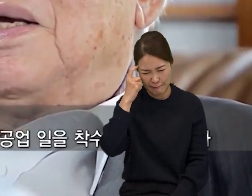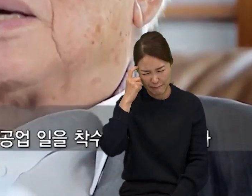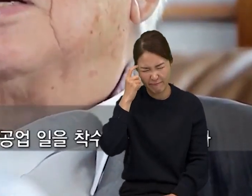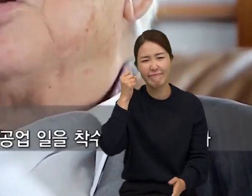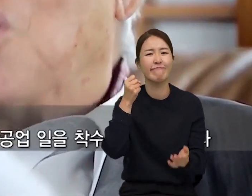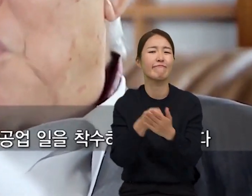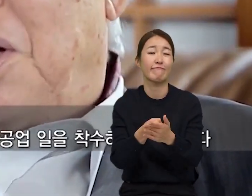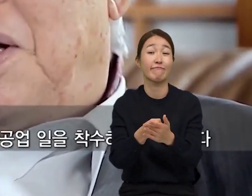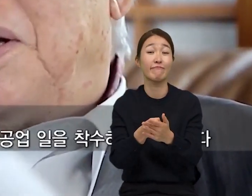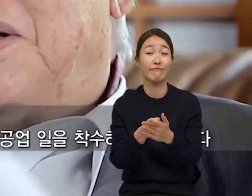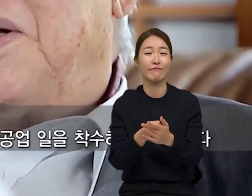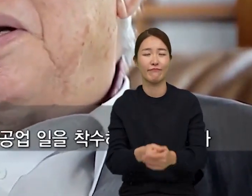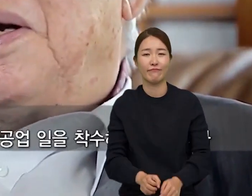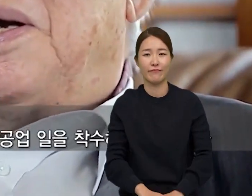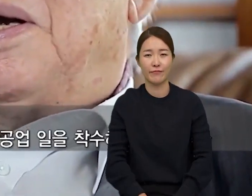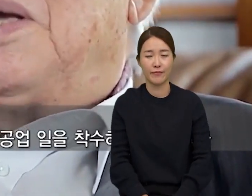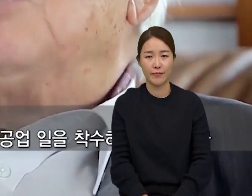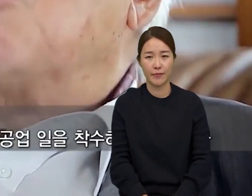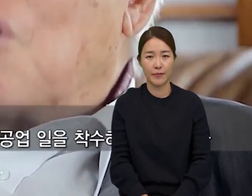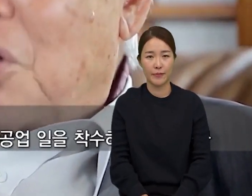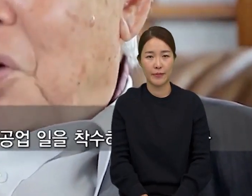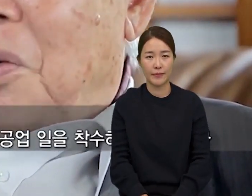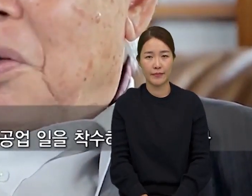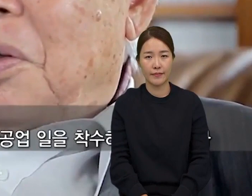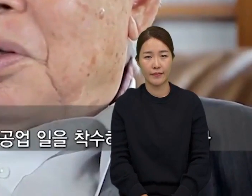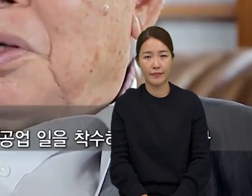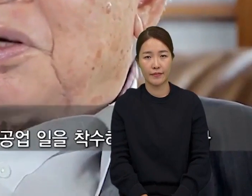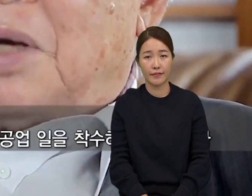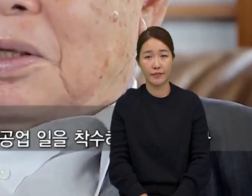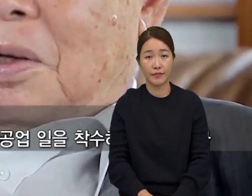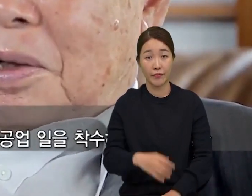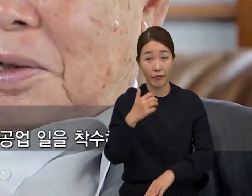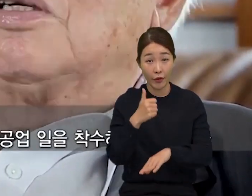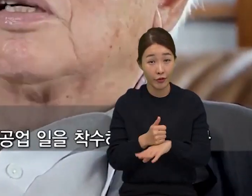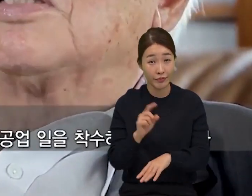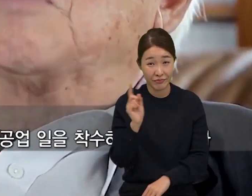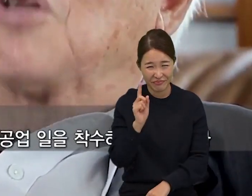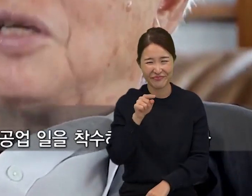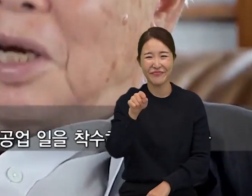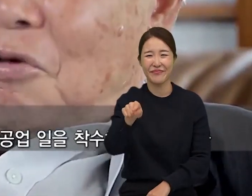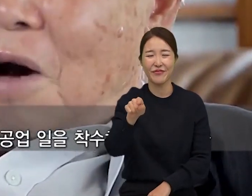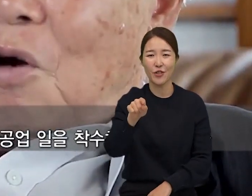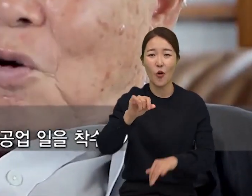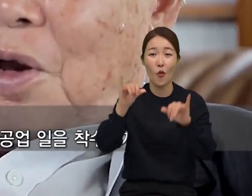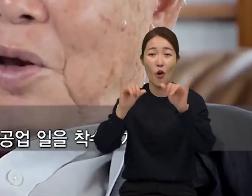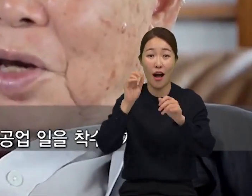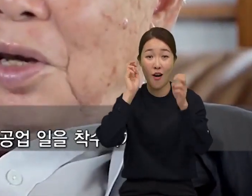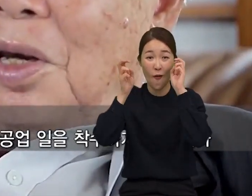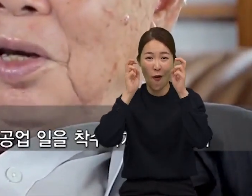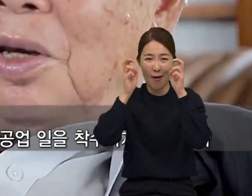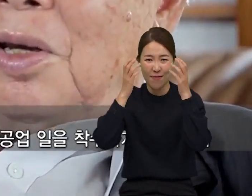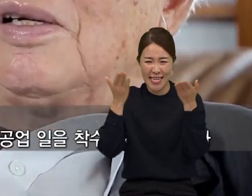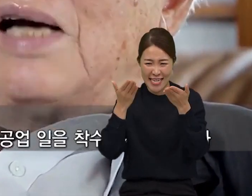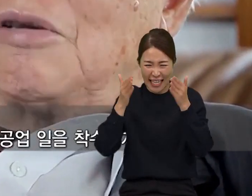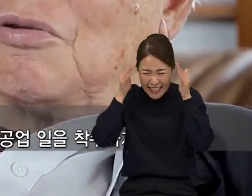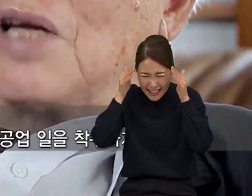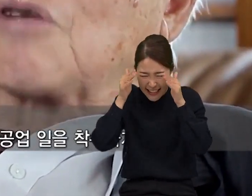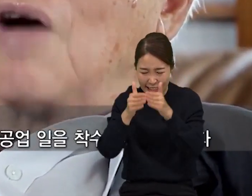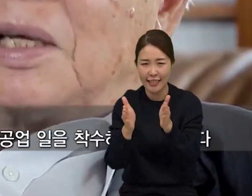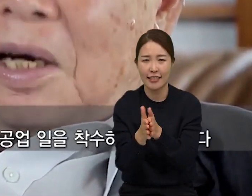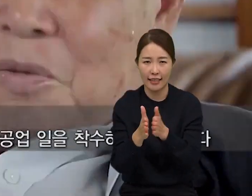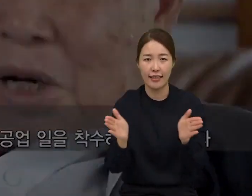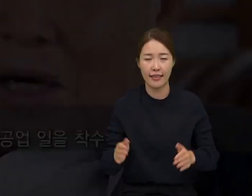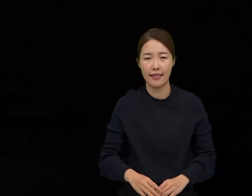이제 그런 결론에 이르는 거죠. 그래서 그때부터는 이제 중화 고객이